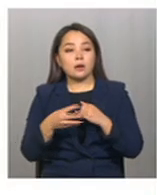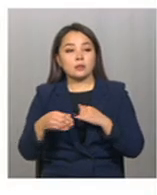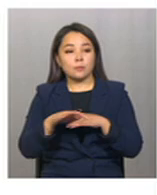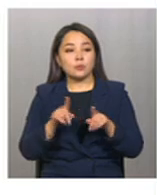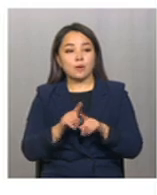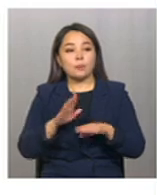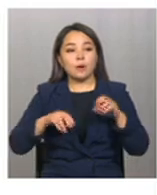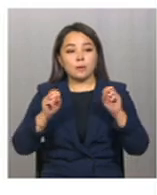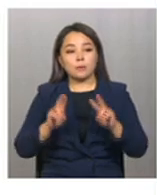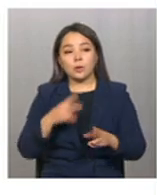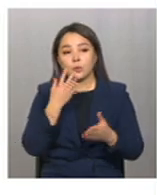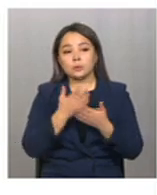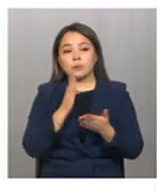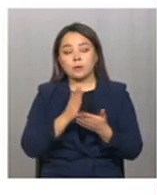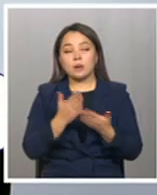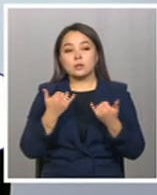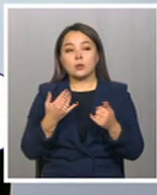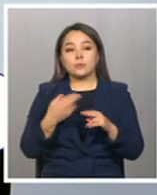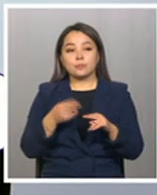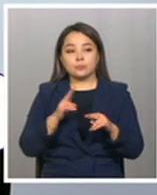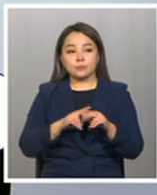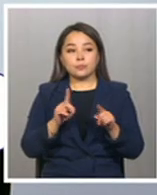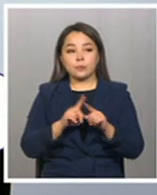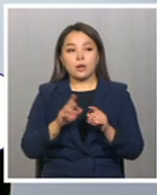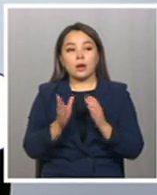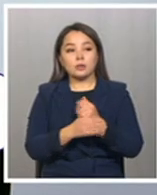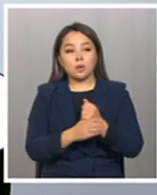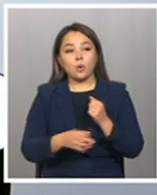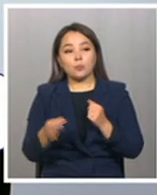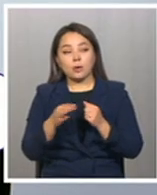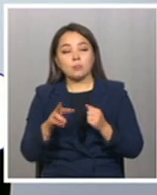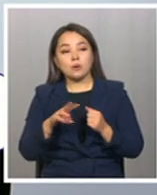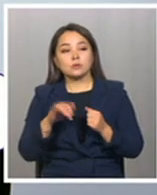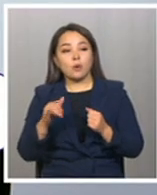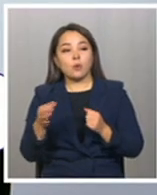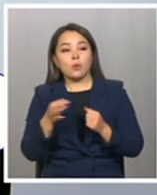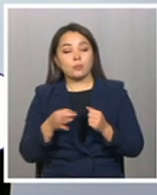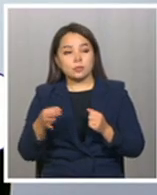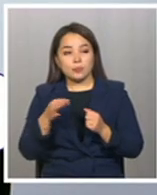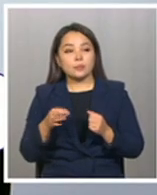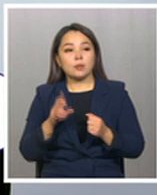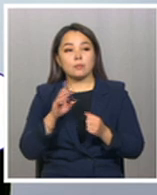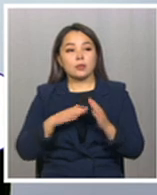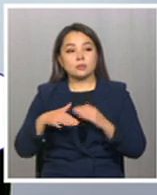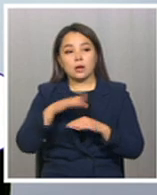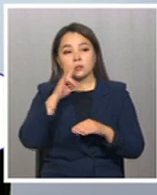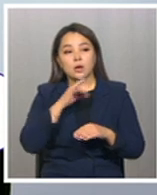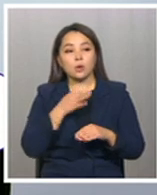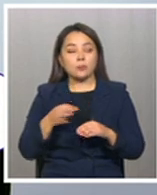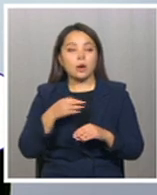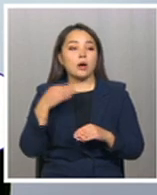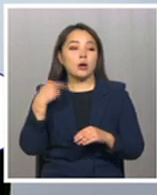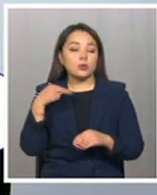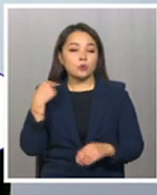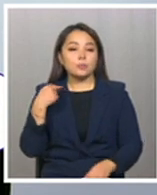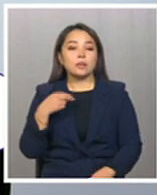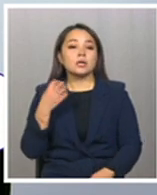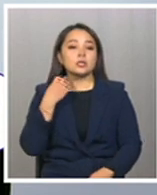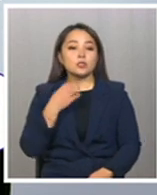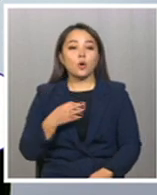көріп отыруға болады. Яғни Атырау облысы, Маңғыстау облысы, Батыс Қазақстан облысы, Ақтөбе және Қызылорда